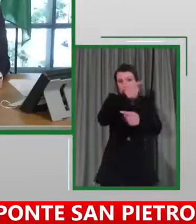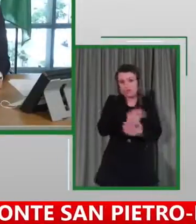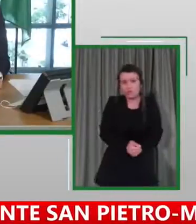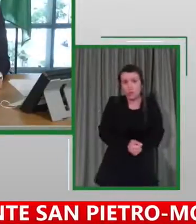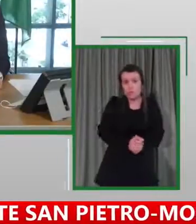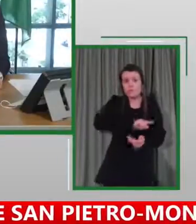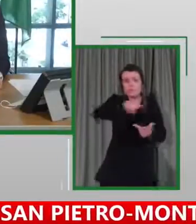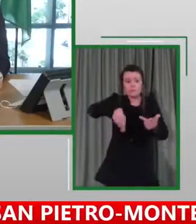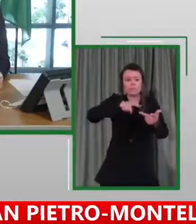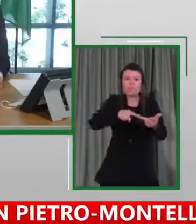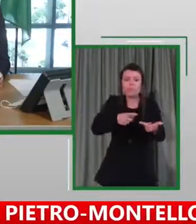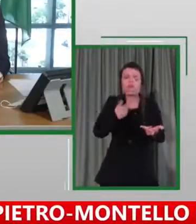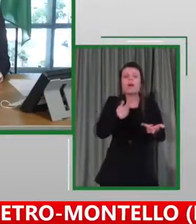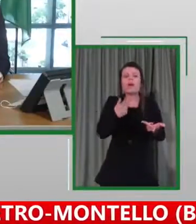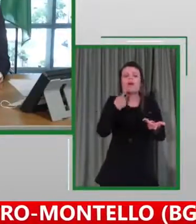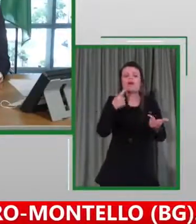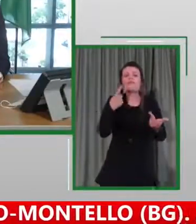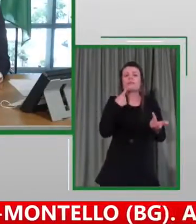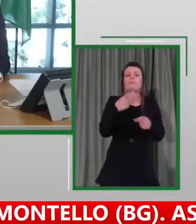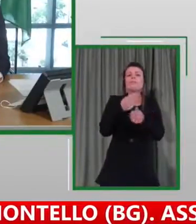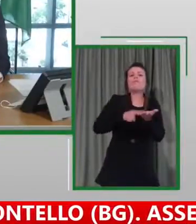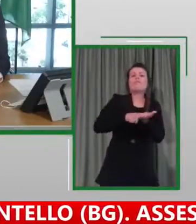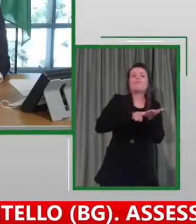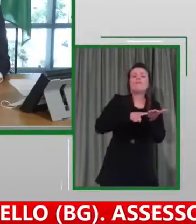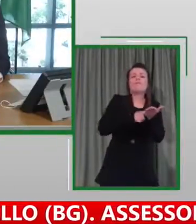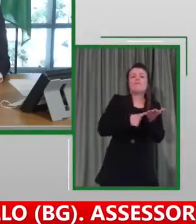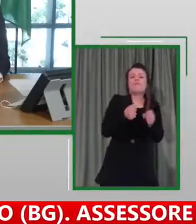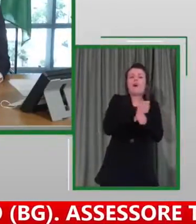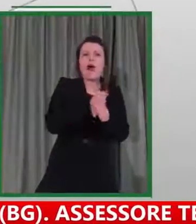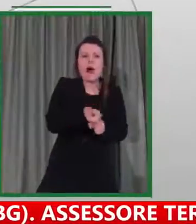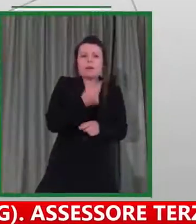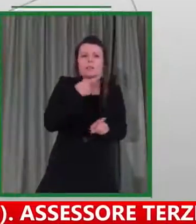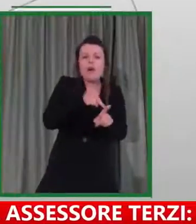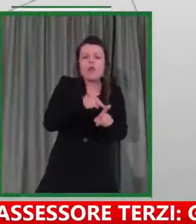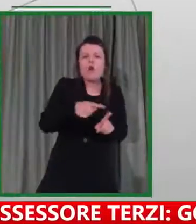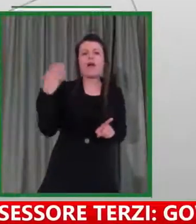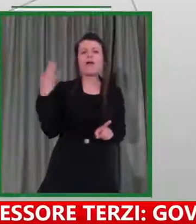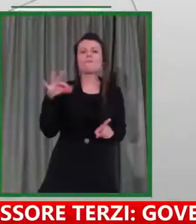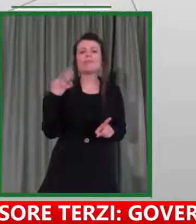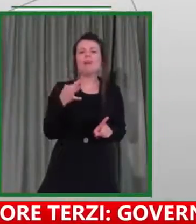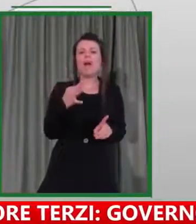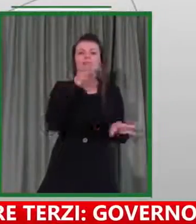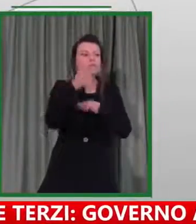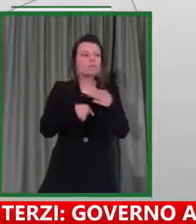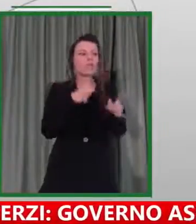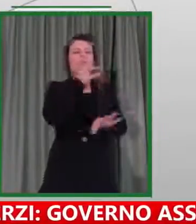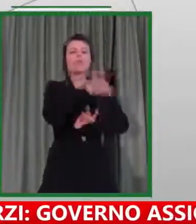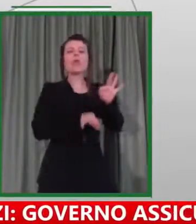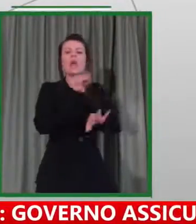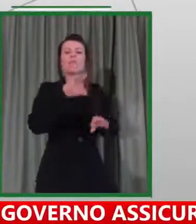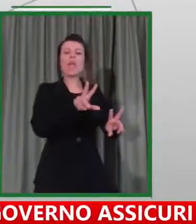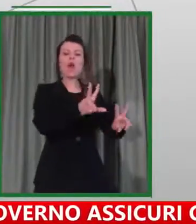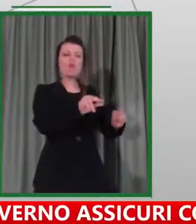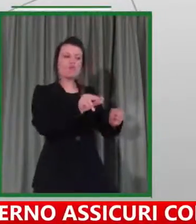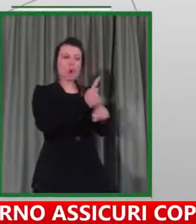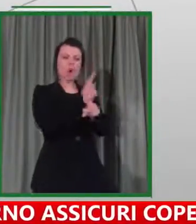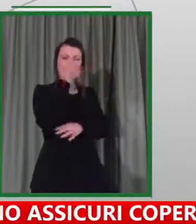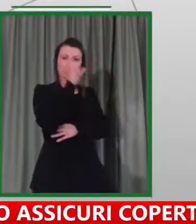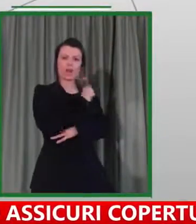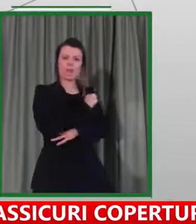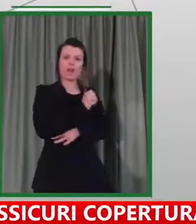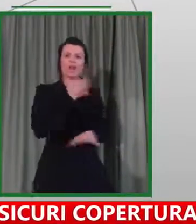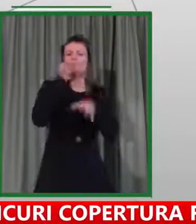l'efficacia dei farmaci per mettere le basi e individuare le nuove terapie, cioè la cura al